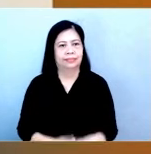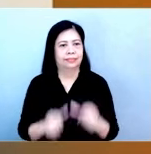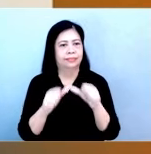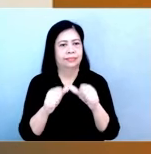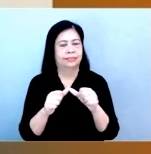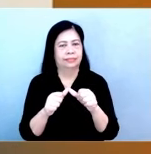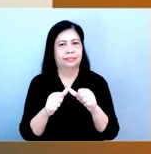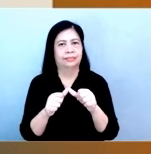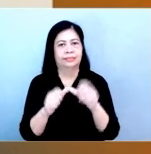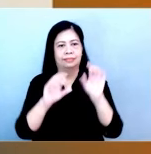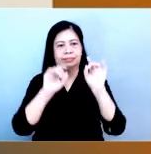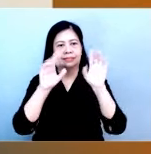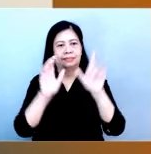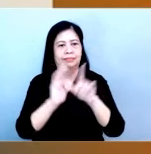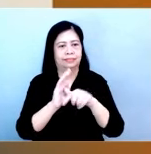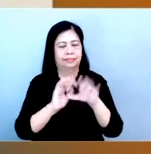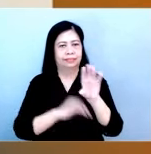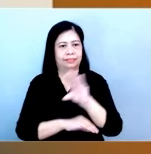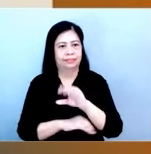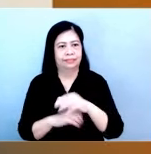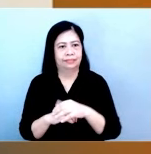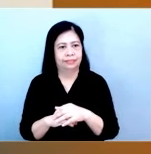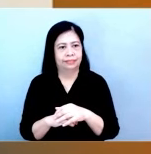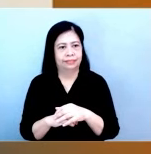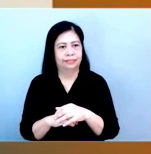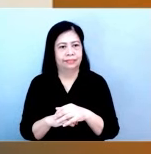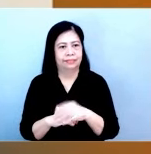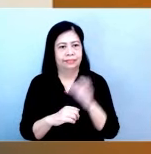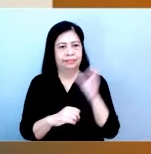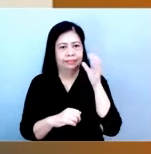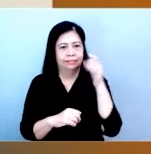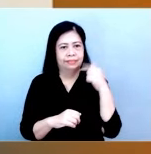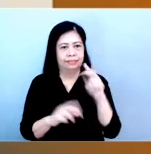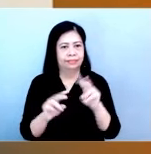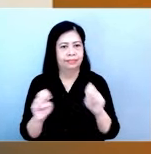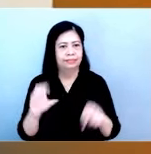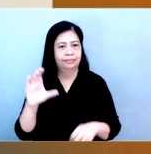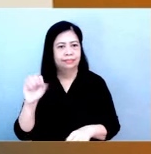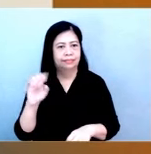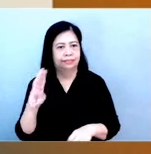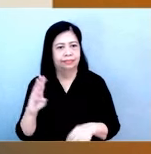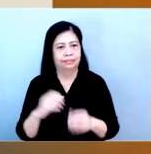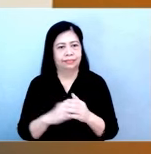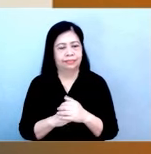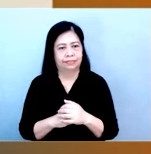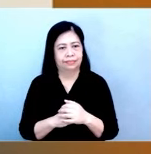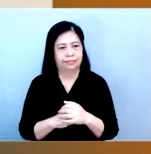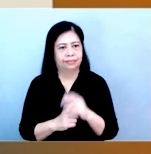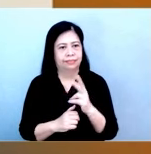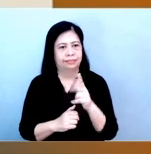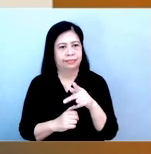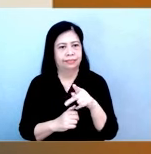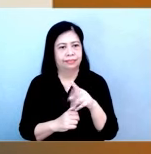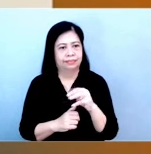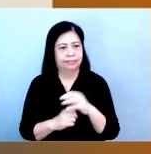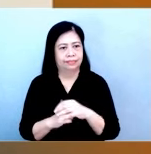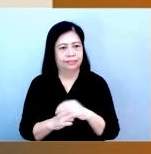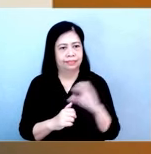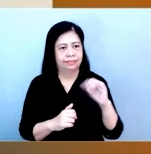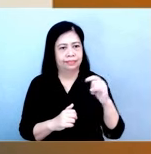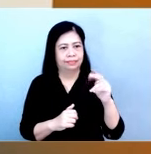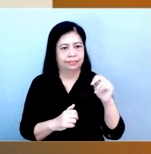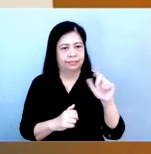volleyball action mamayang hapon. Cherry Tigo crossovers kontra CSB Blazers ng 3:30 p.m. Signal